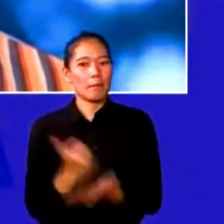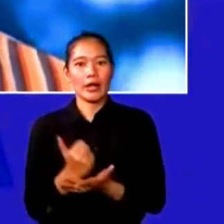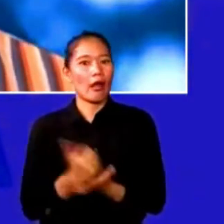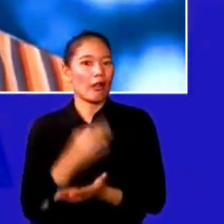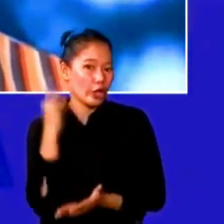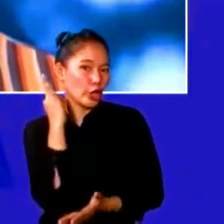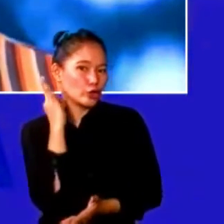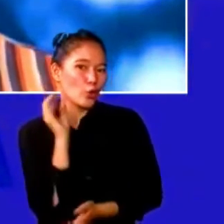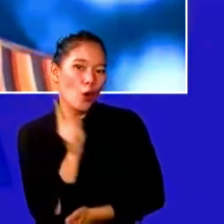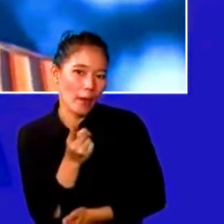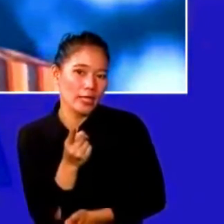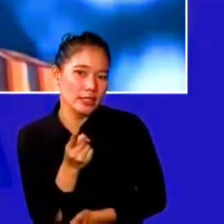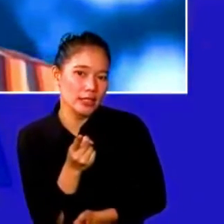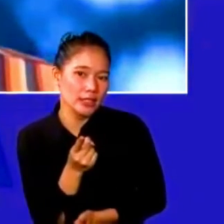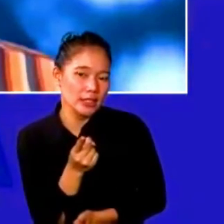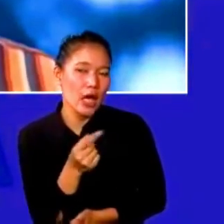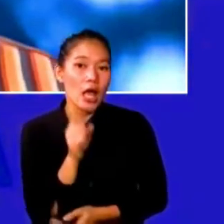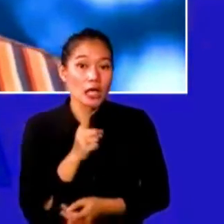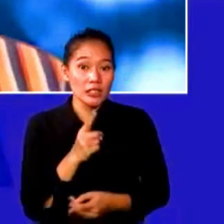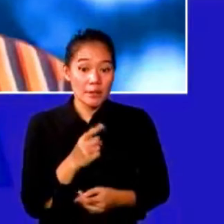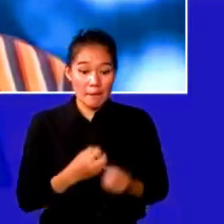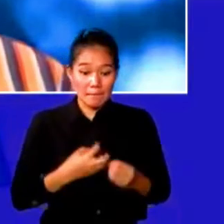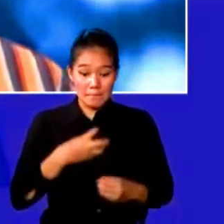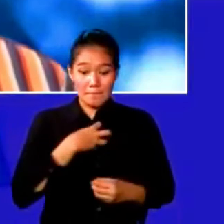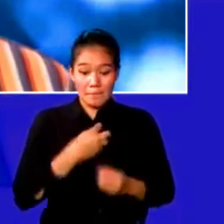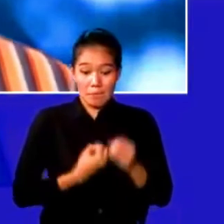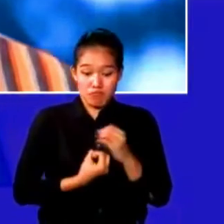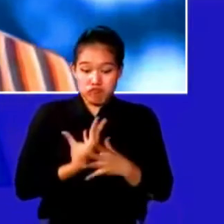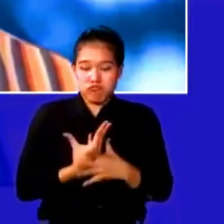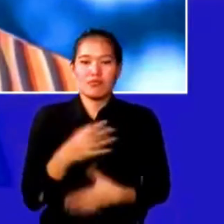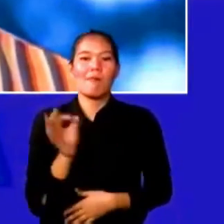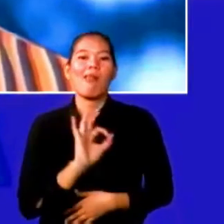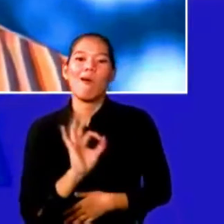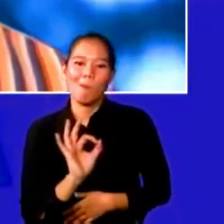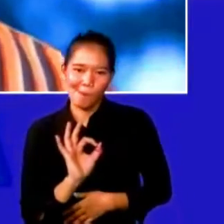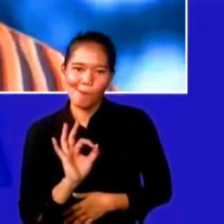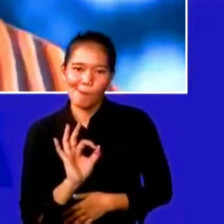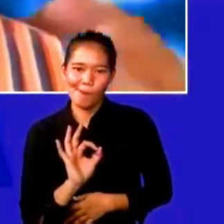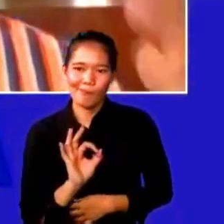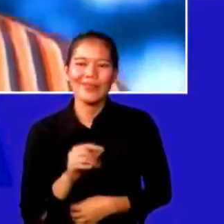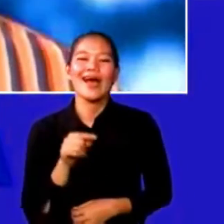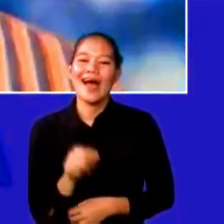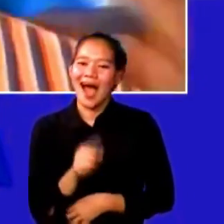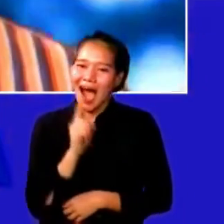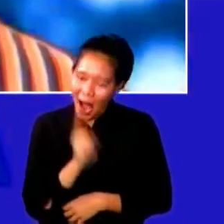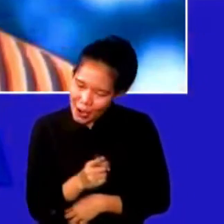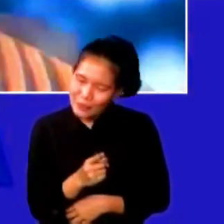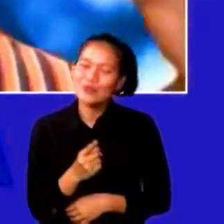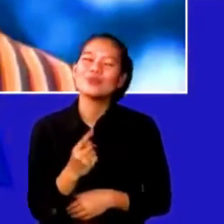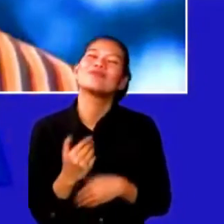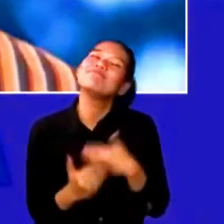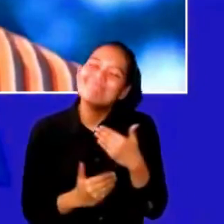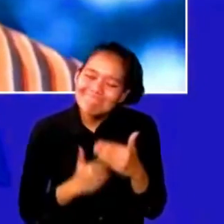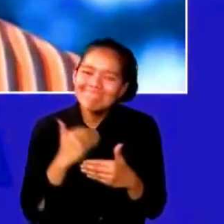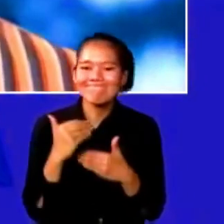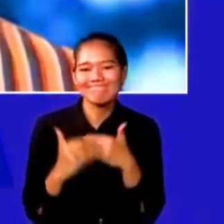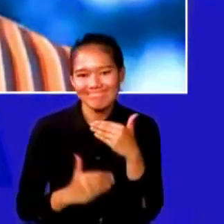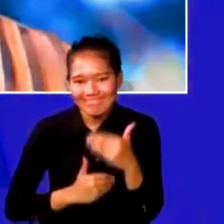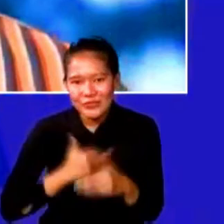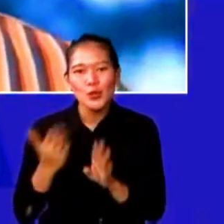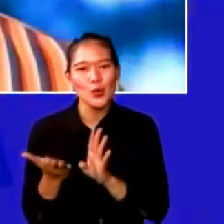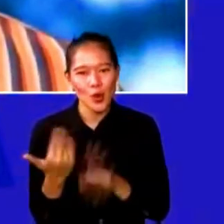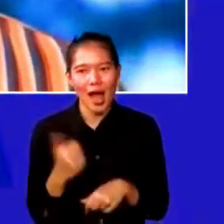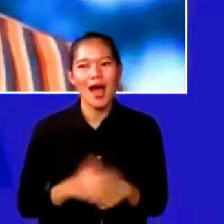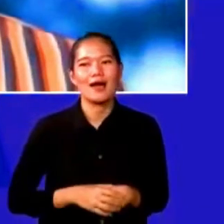tetapi sebetulnya blog suka tidur di ya jadi Aduh ini yang harus terus top yang kali yang